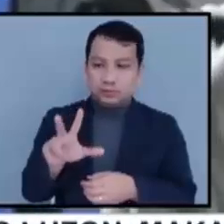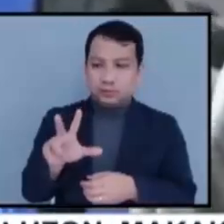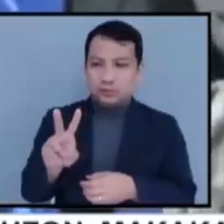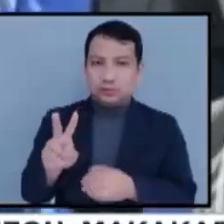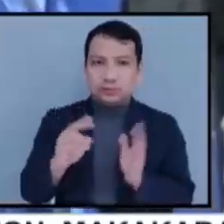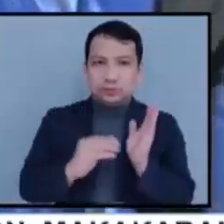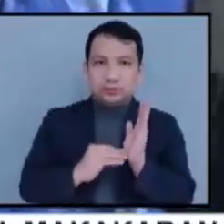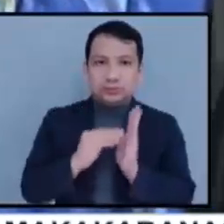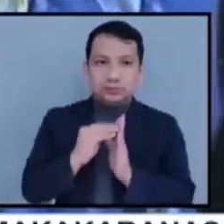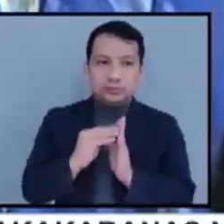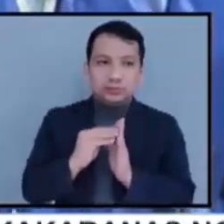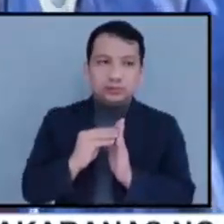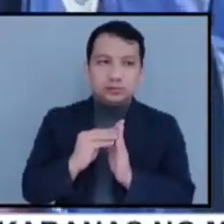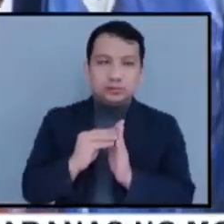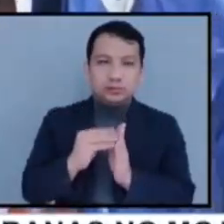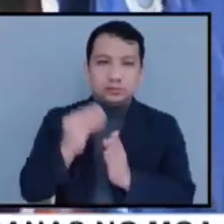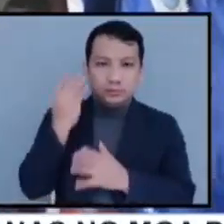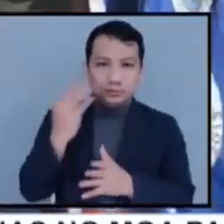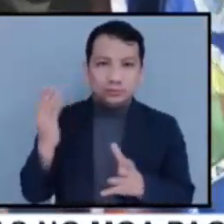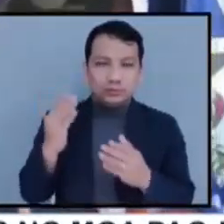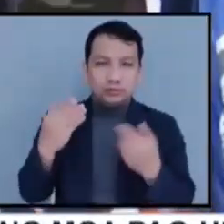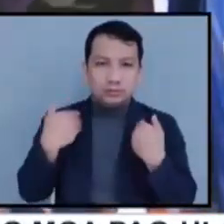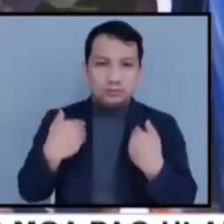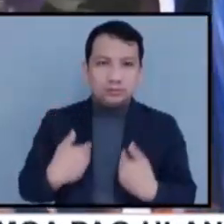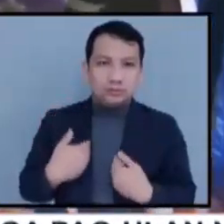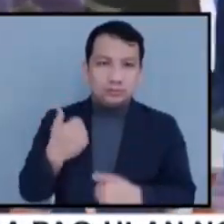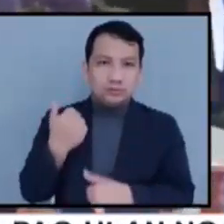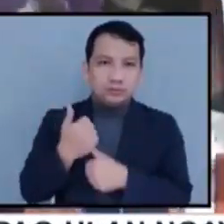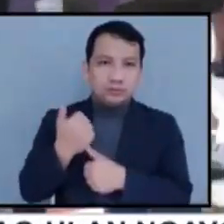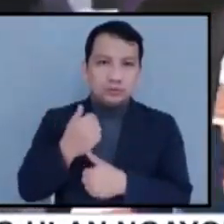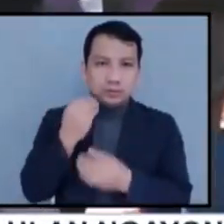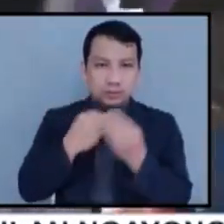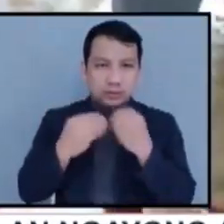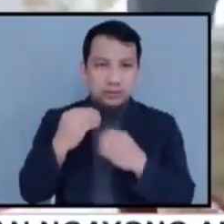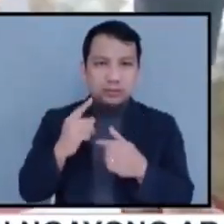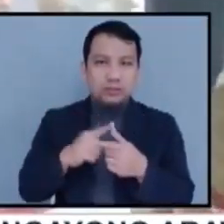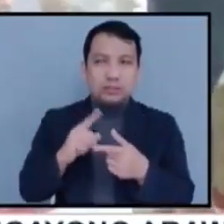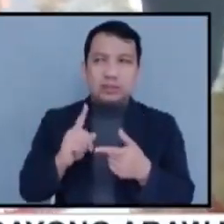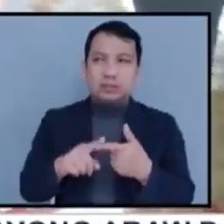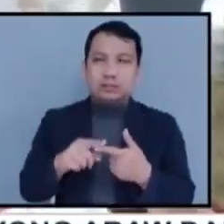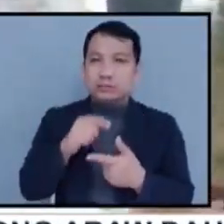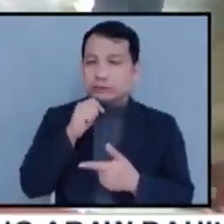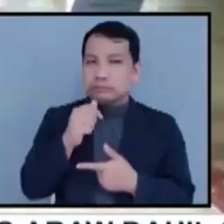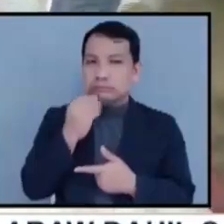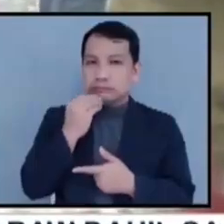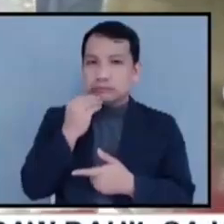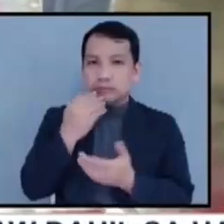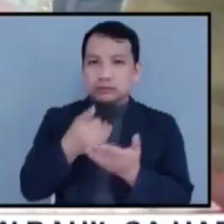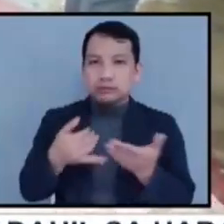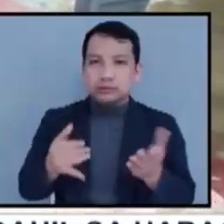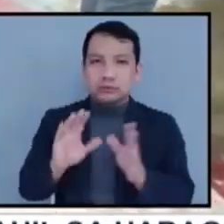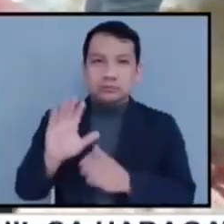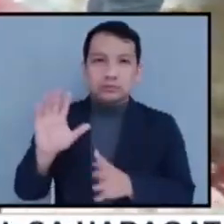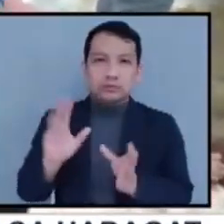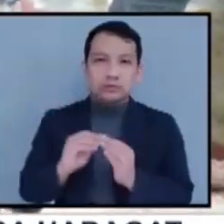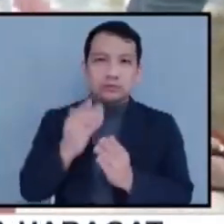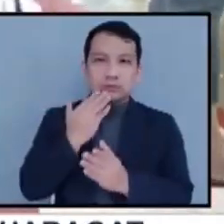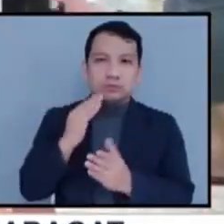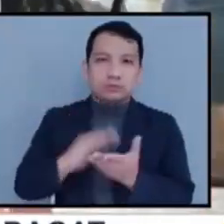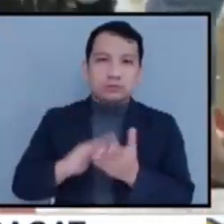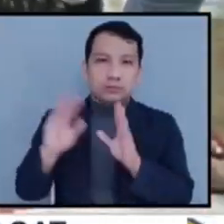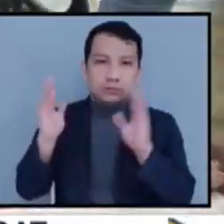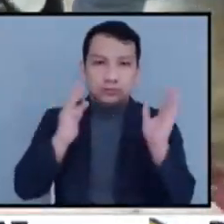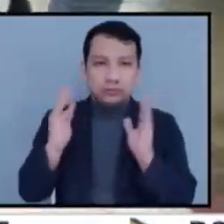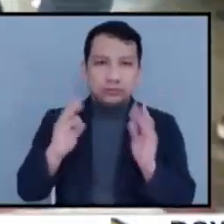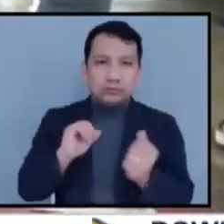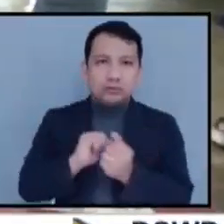na halaga ng humanitarian aid tulad ng pagkain at non-food items sa mga biktima ng masamang panahon. Kabilang sa